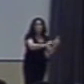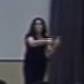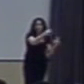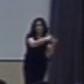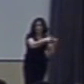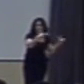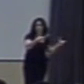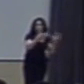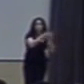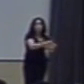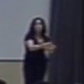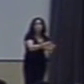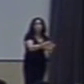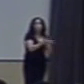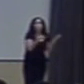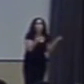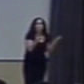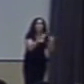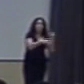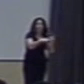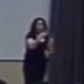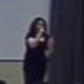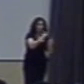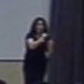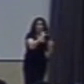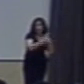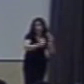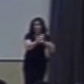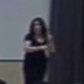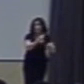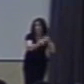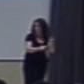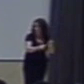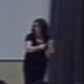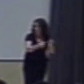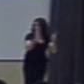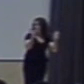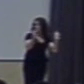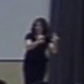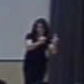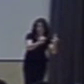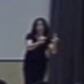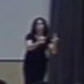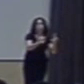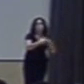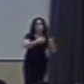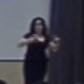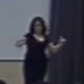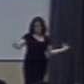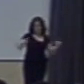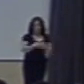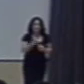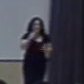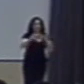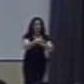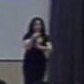consum de televisió any a any no disminueix, a tot el contrari, s'incrementa. I això té una explicació en la multitasca,